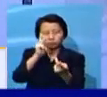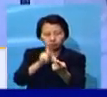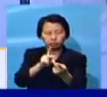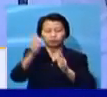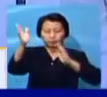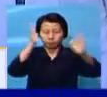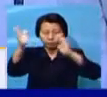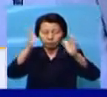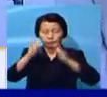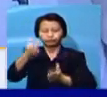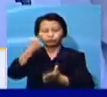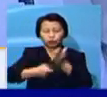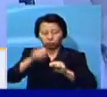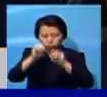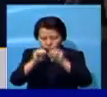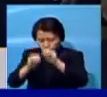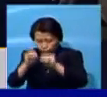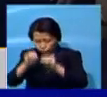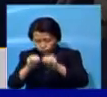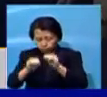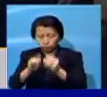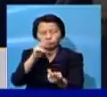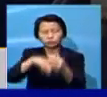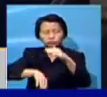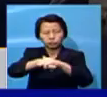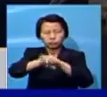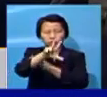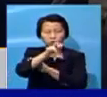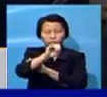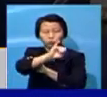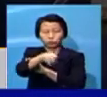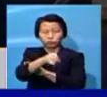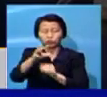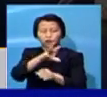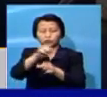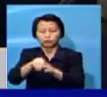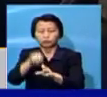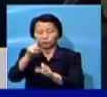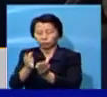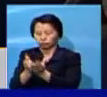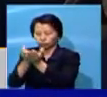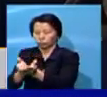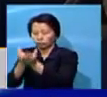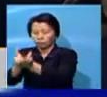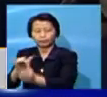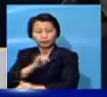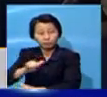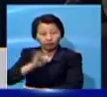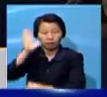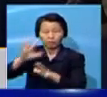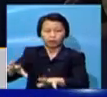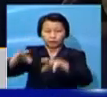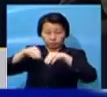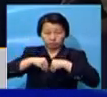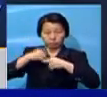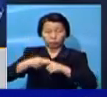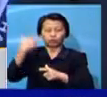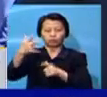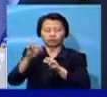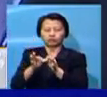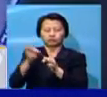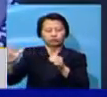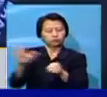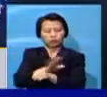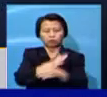Malaysia kos pengubah suainya yang mencecah rm30 juta termasuk satu lagi kapal jenis sama yang akan diterima Mei ini ditanggung